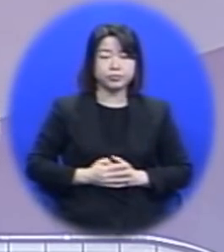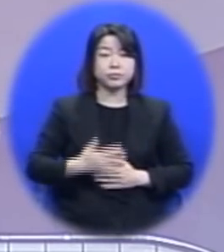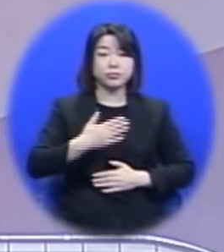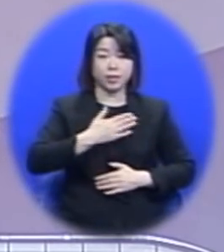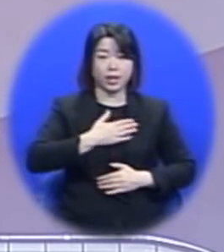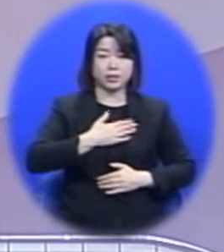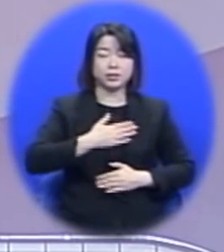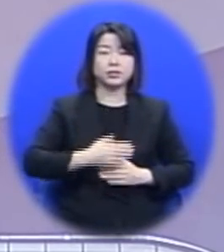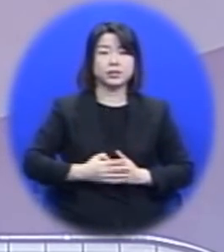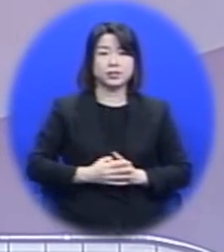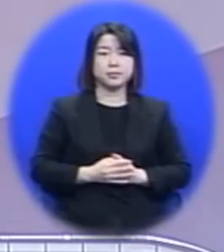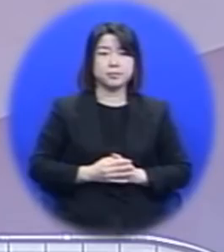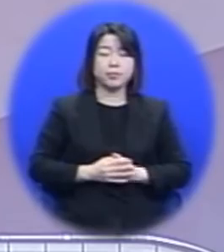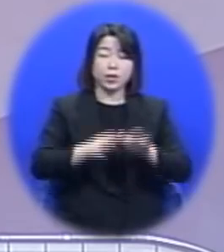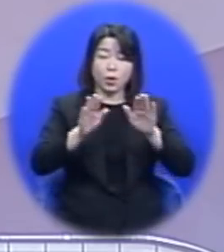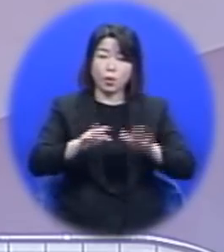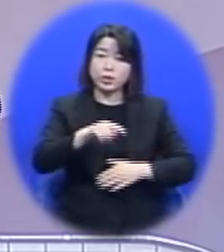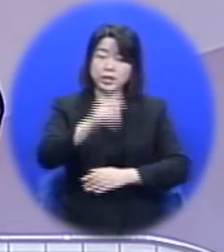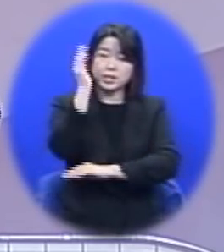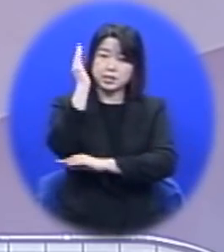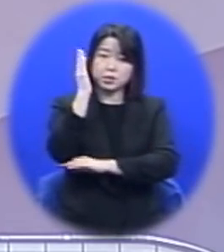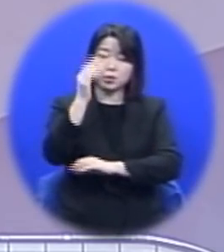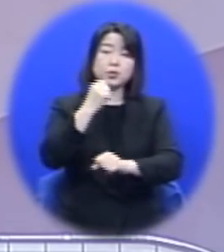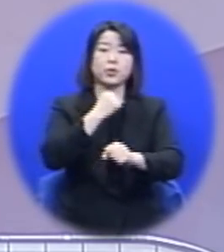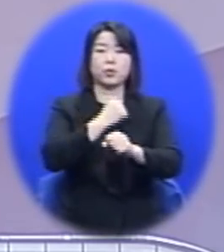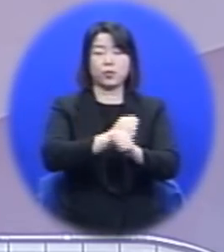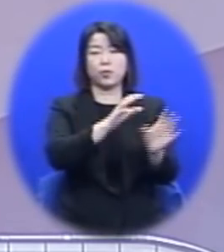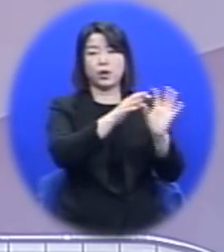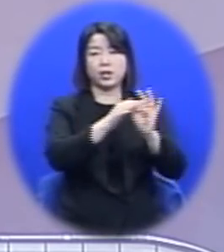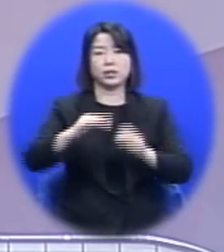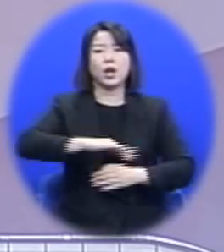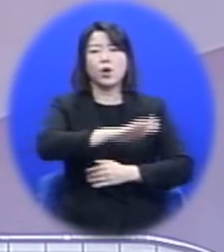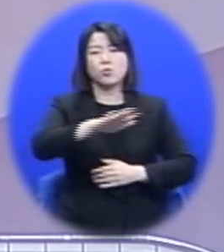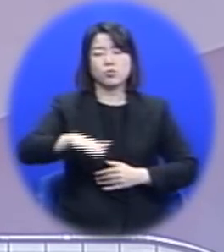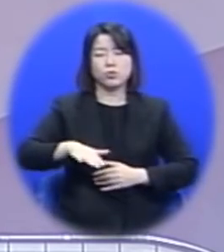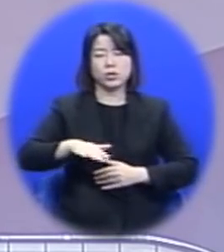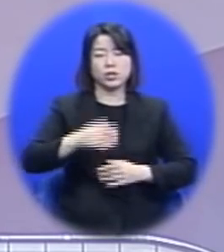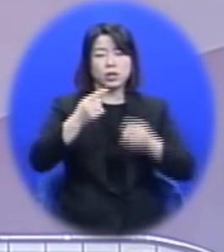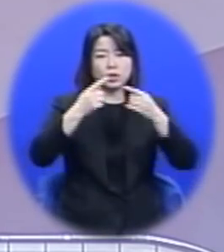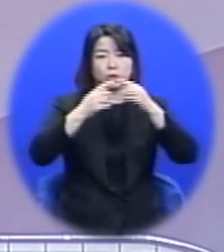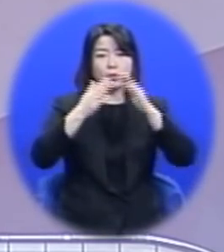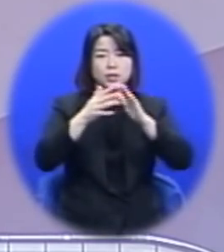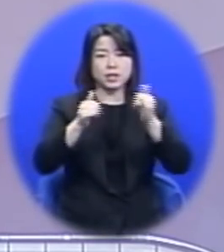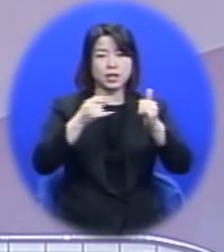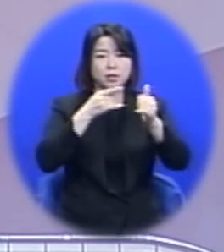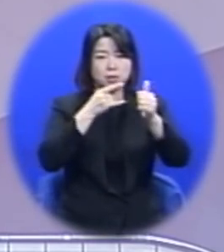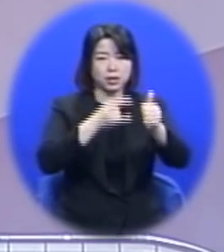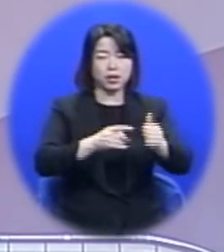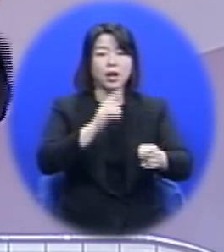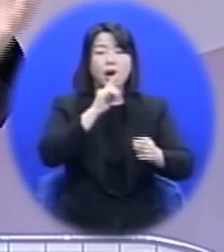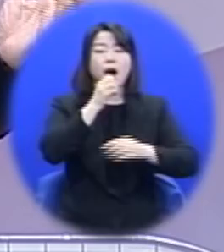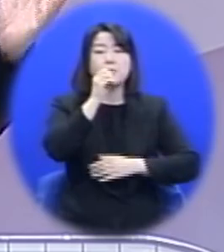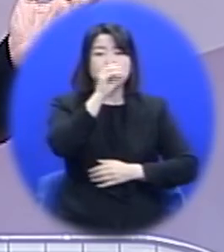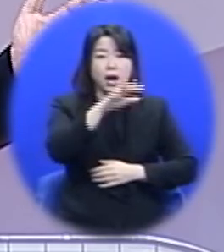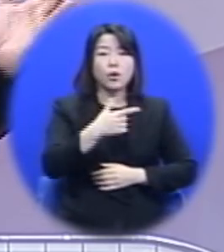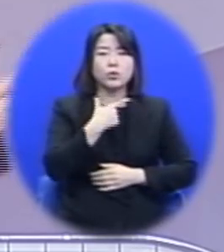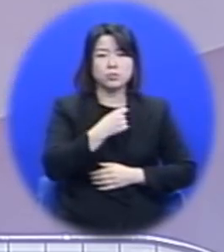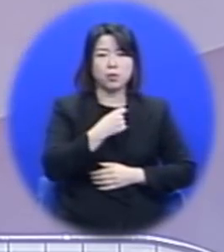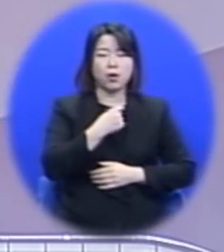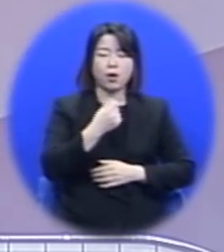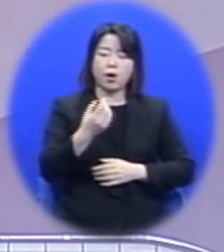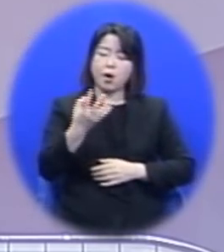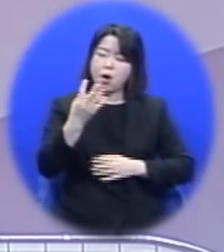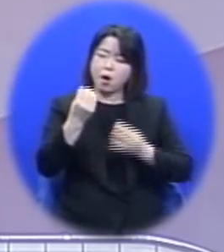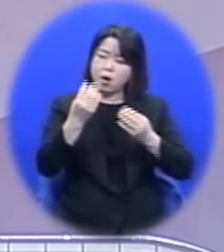저는 오늘 이 설교를 하면서 꼭 우리 교우들에게 하고 싶은 말씀이 있었어요. 얼마 전부터 계속